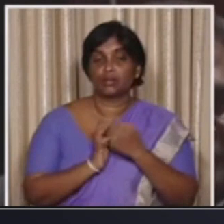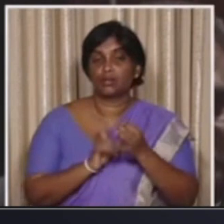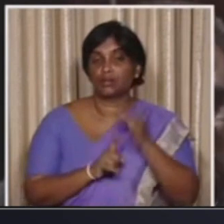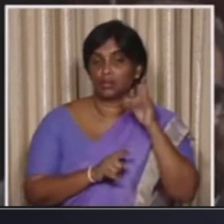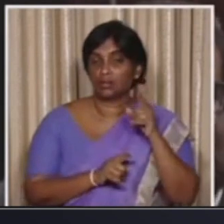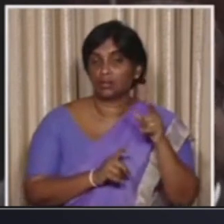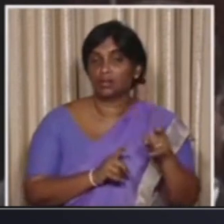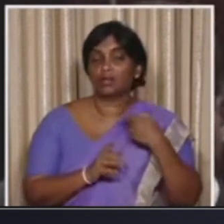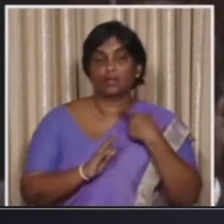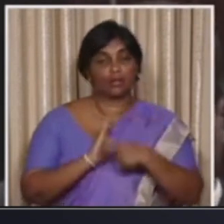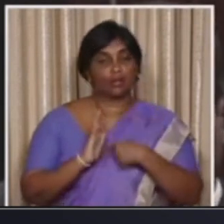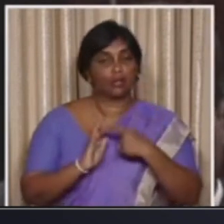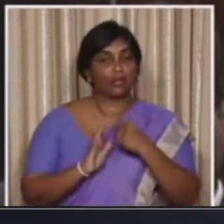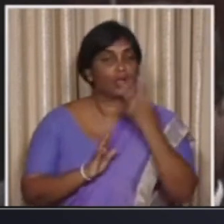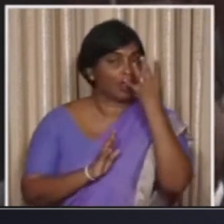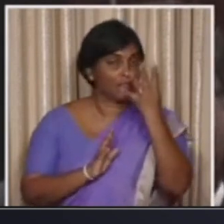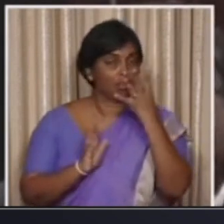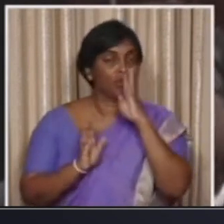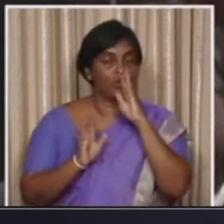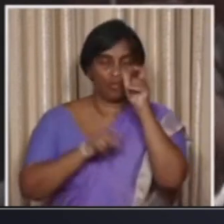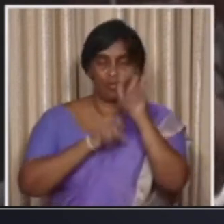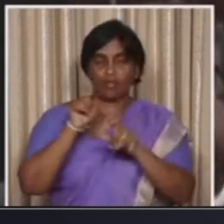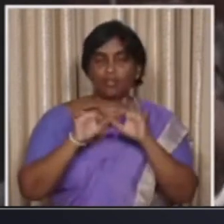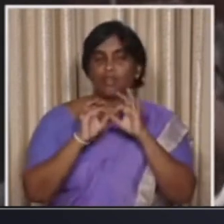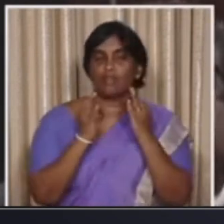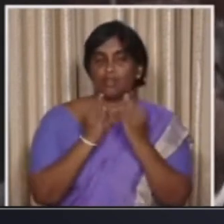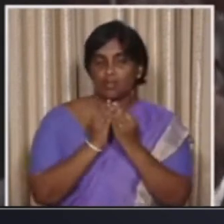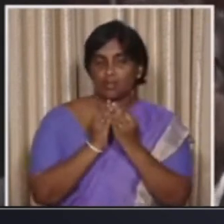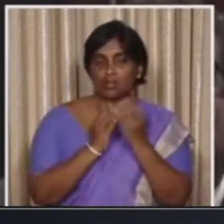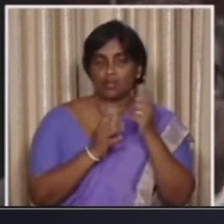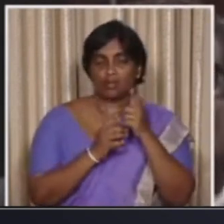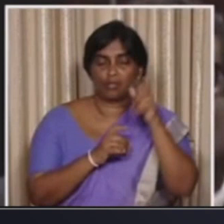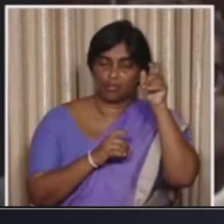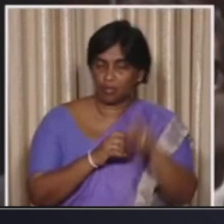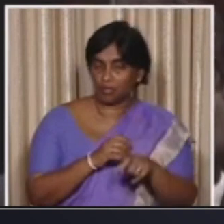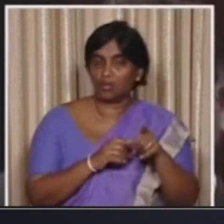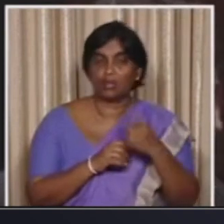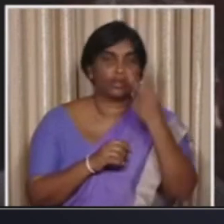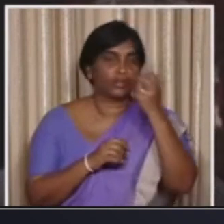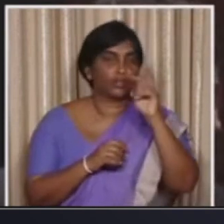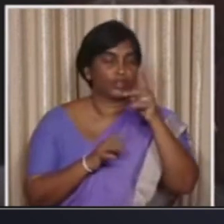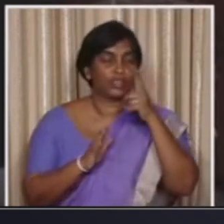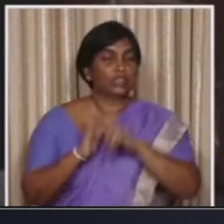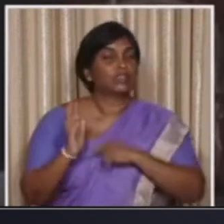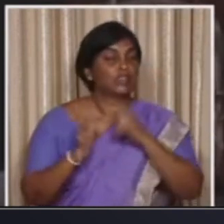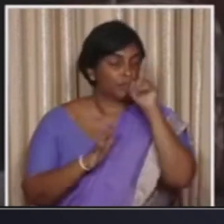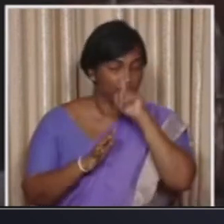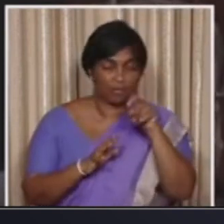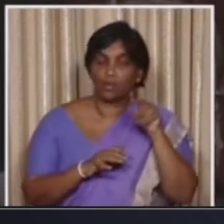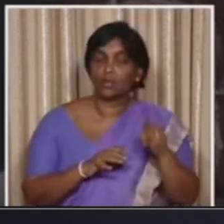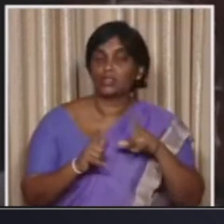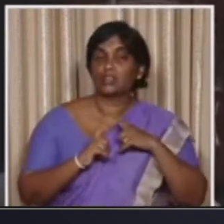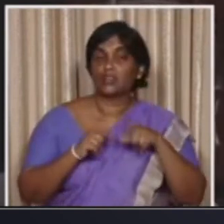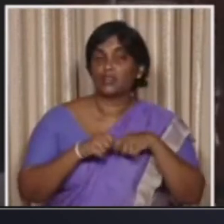සභාපතිතුමනි අපේ රටේ 4 දෙනෙක්ගේ යුත්ත සාමාන්‍ය පෞලක මිනිස්සෙක් 2021 ජනවාරි මාසේ